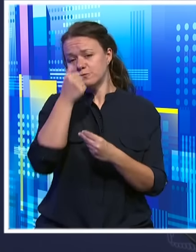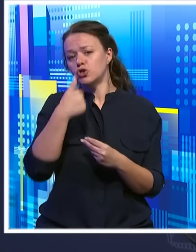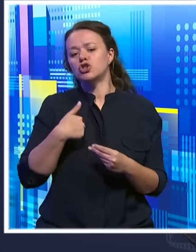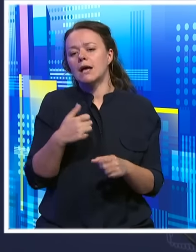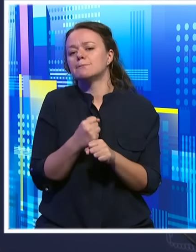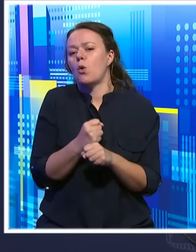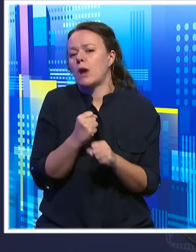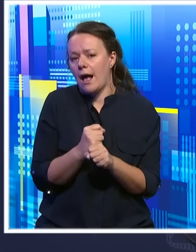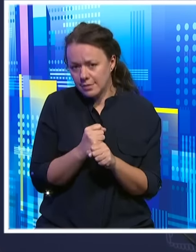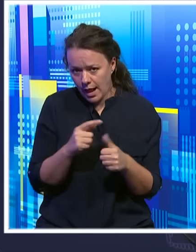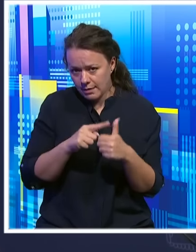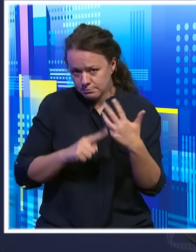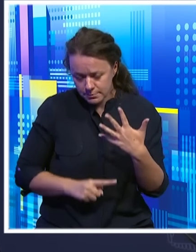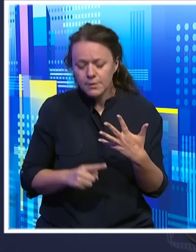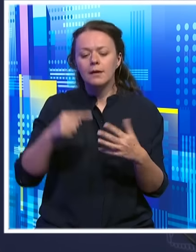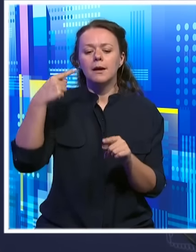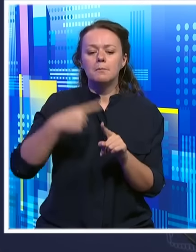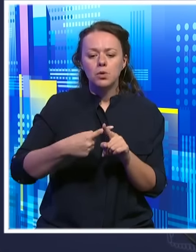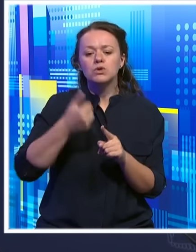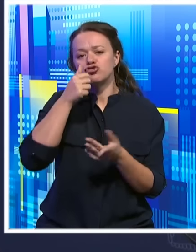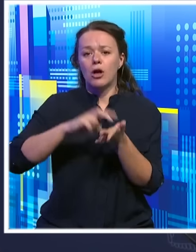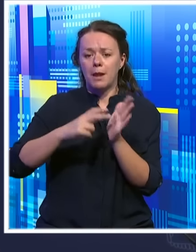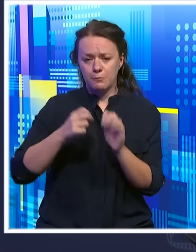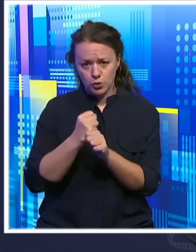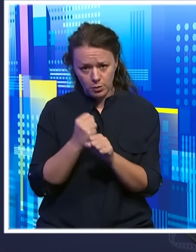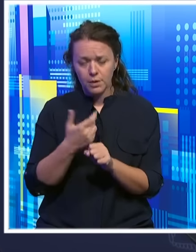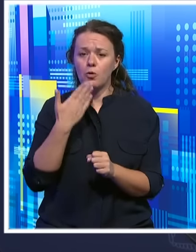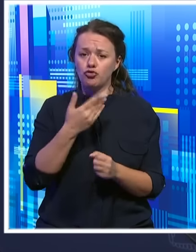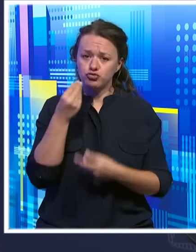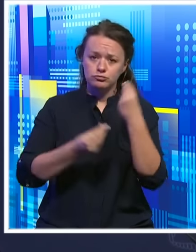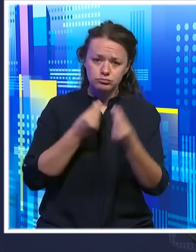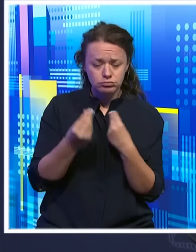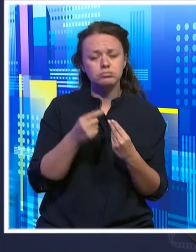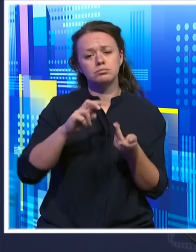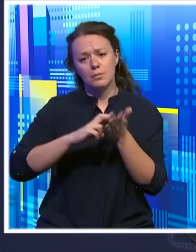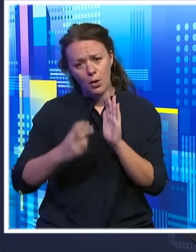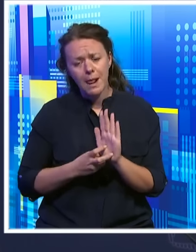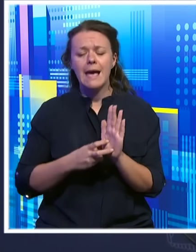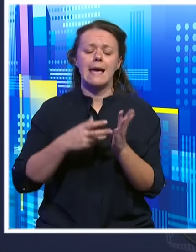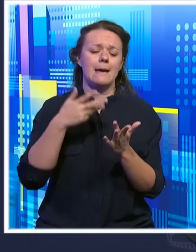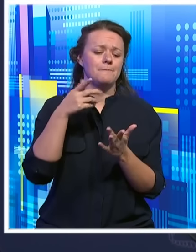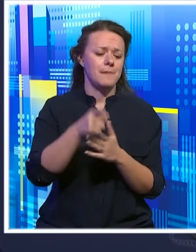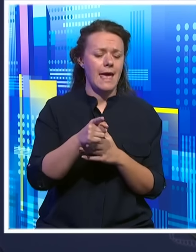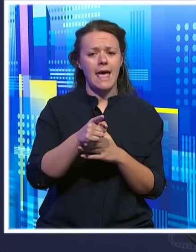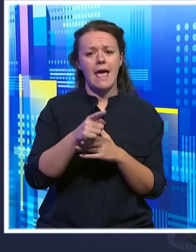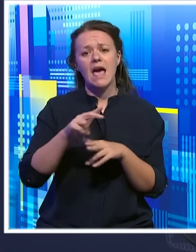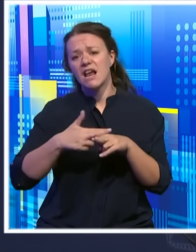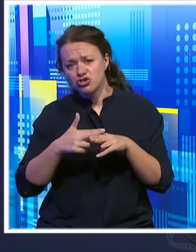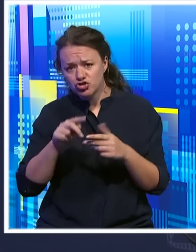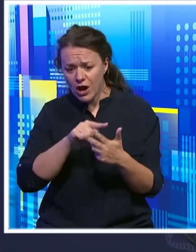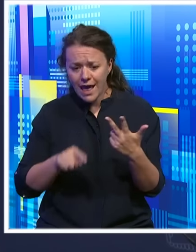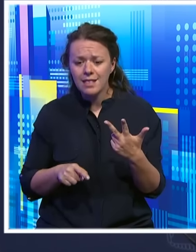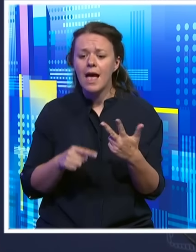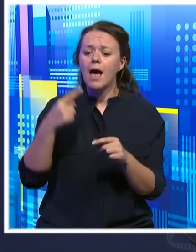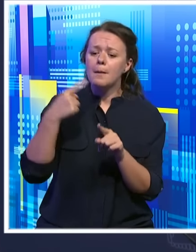po tom pitanju. Predstavit ću vam brojne probleme, predstavit ću vam mnoga rešenja, mnoge stvari koje ćemo iz različitih oblasti